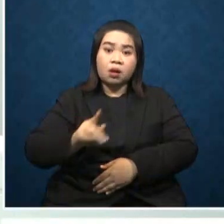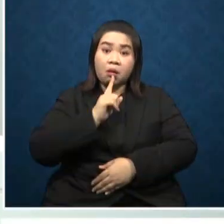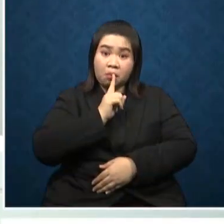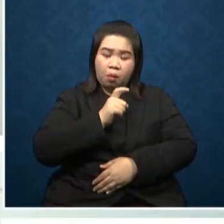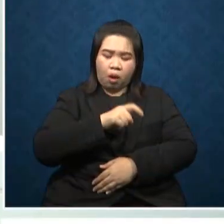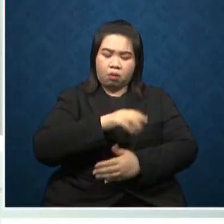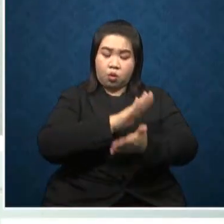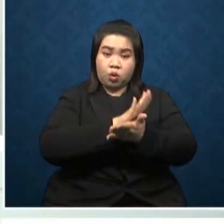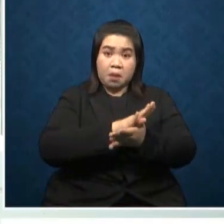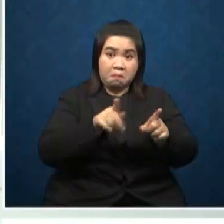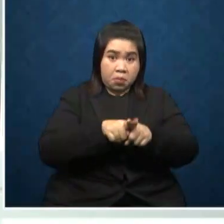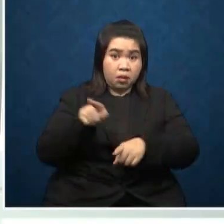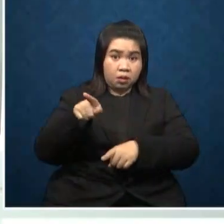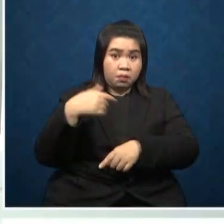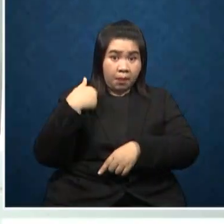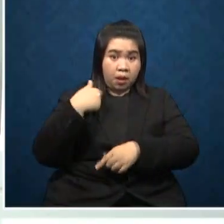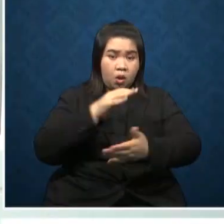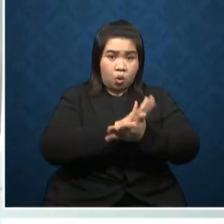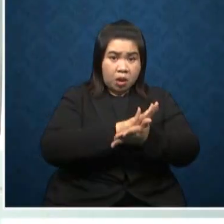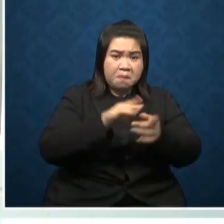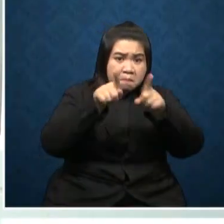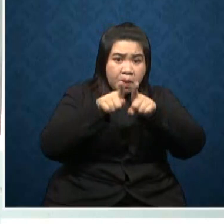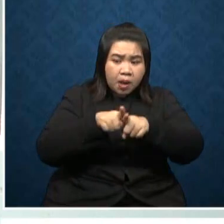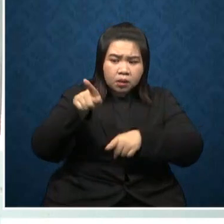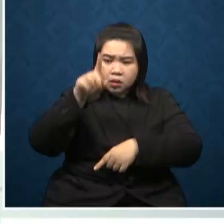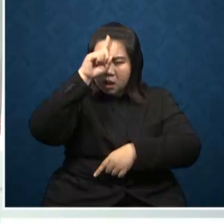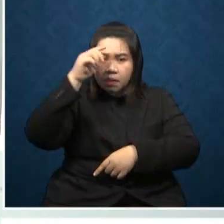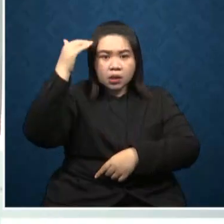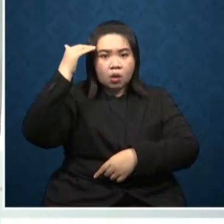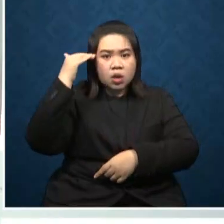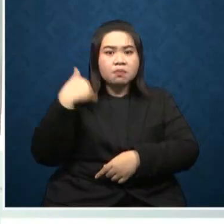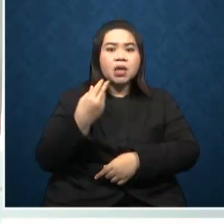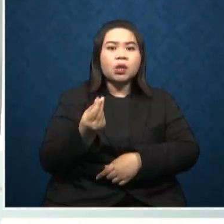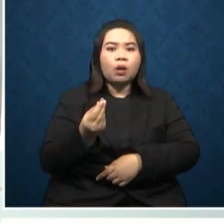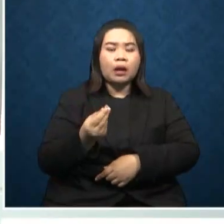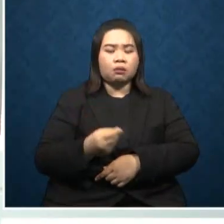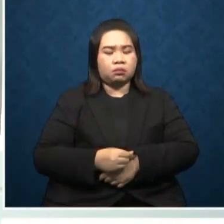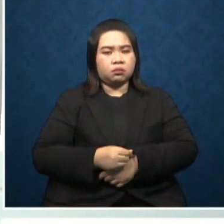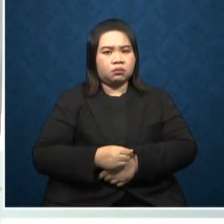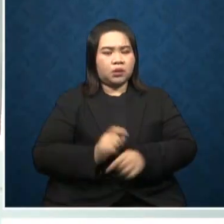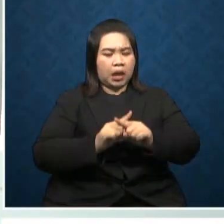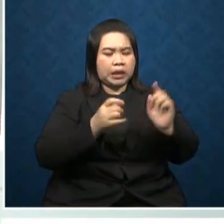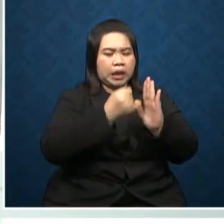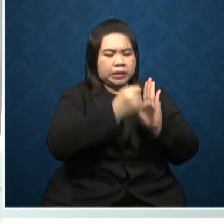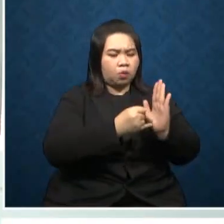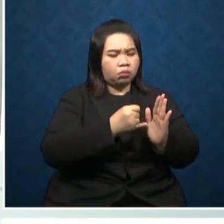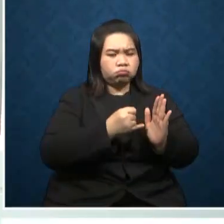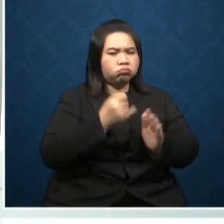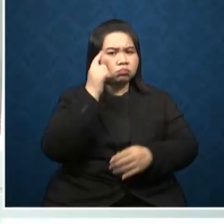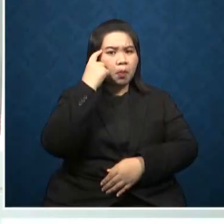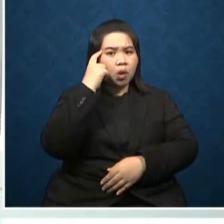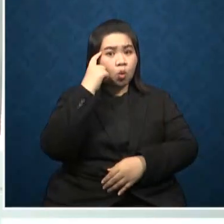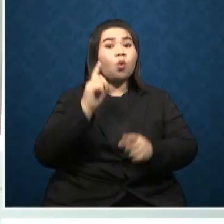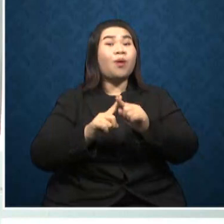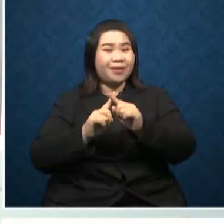เรียนแบบนี้เนี่ยอยู่กี่แห่งปรากฏว่าโดยส่วนใหญ่จะไม่ค่อยรู้แต่พอเราให้